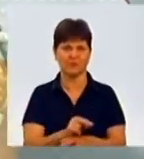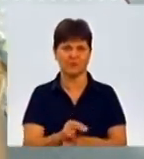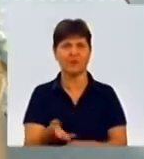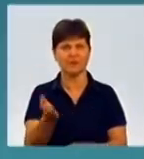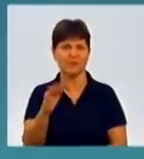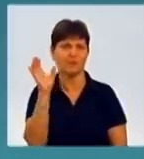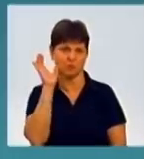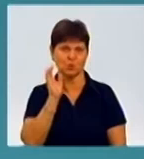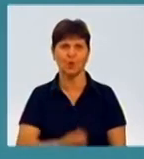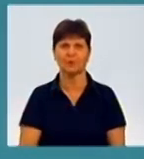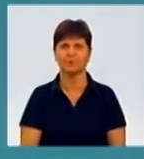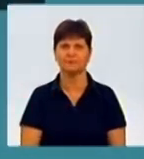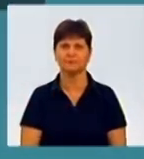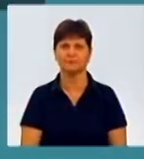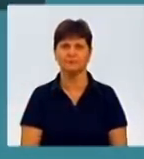послухаємо.